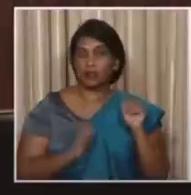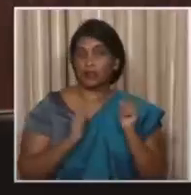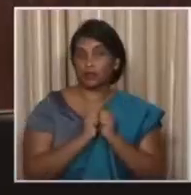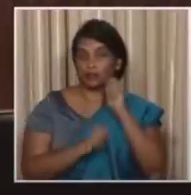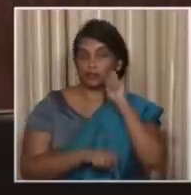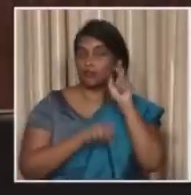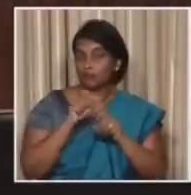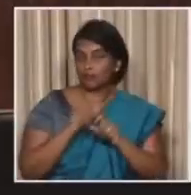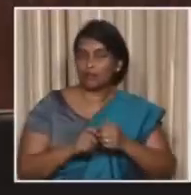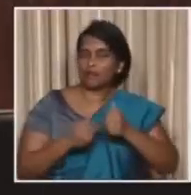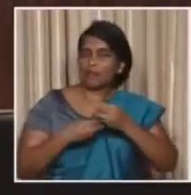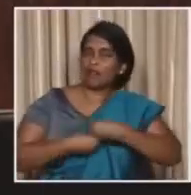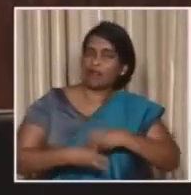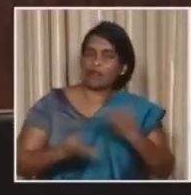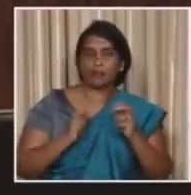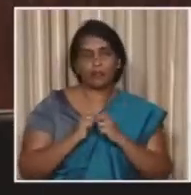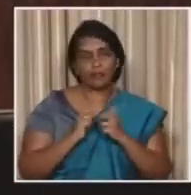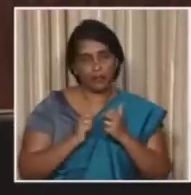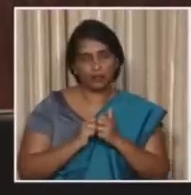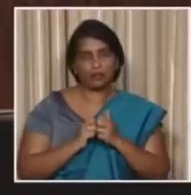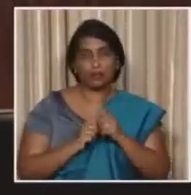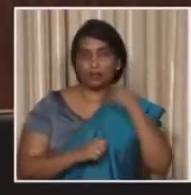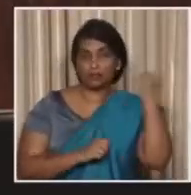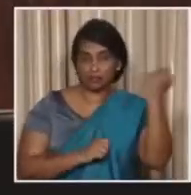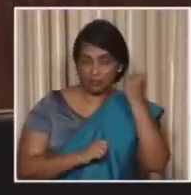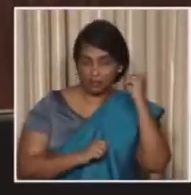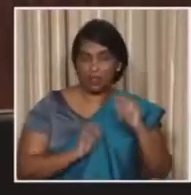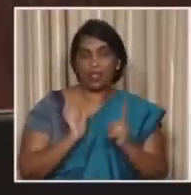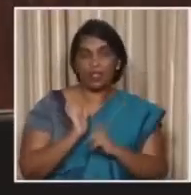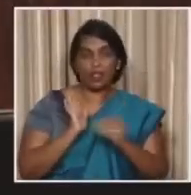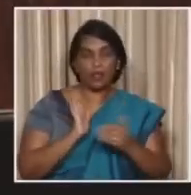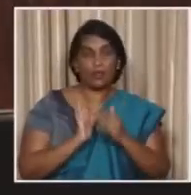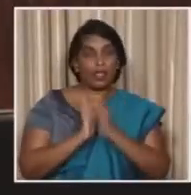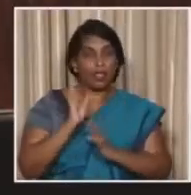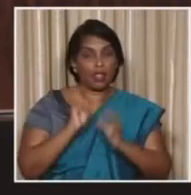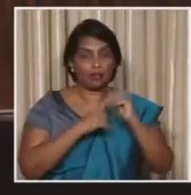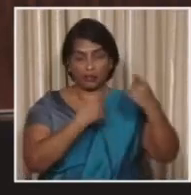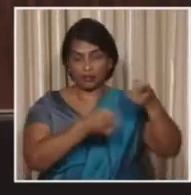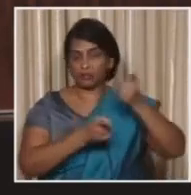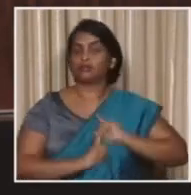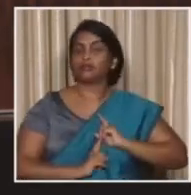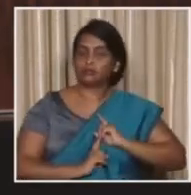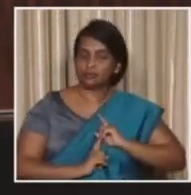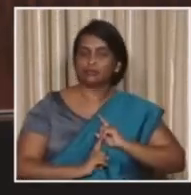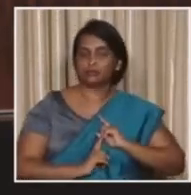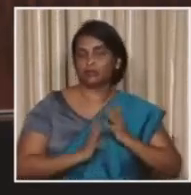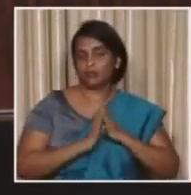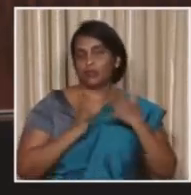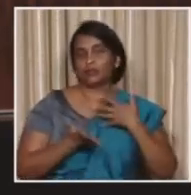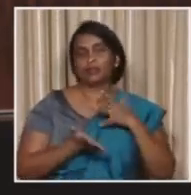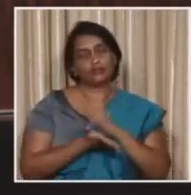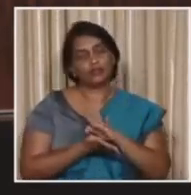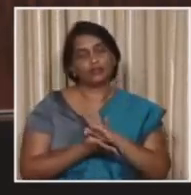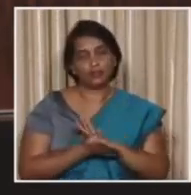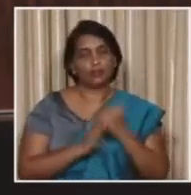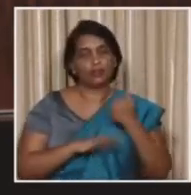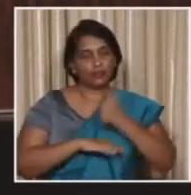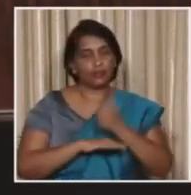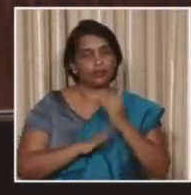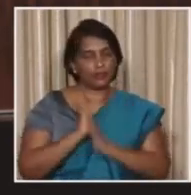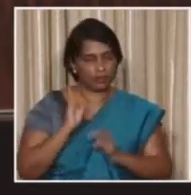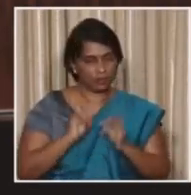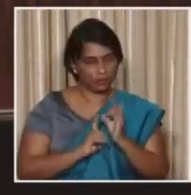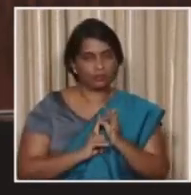කරන ජනතාවට කෙලවුණට කමක් නෑ කියලා කතාවක් පවත්වපු කම්කරුඹතට පස්සේ කතා කරන්න ලැබිච්ච ගැන මම බොහොම සන්තෝෂ වෙනවා මූල අසුරාට